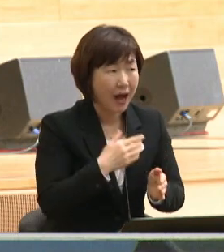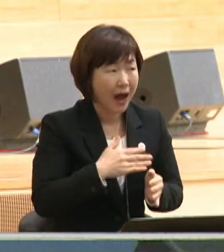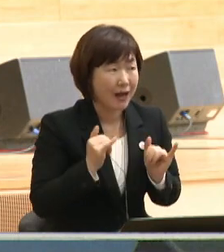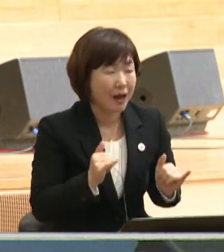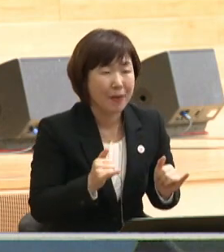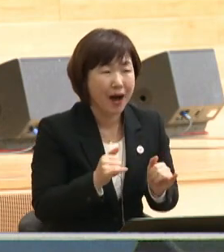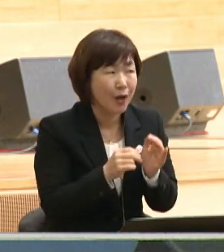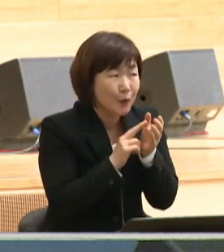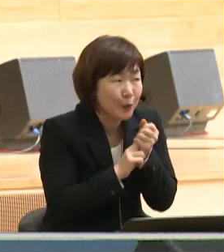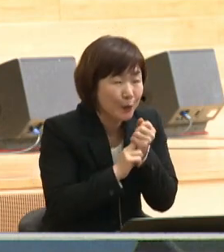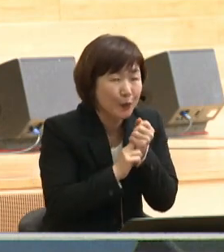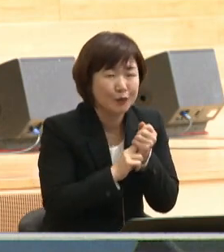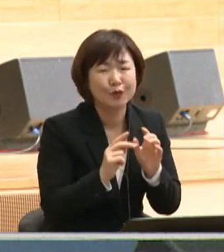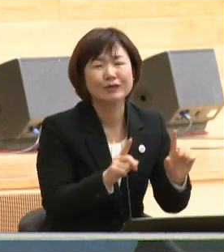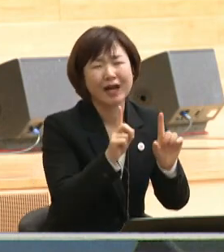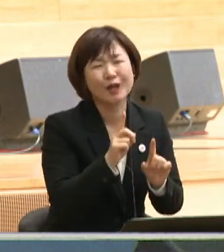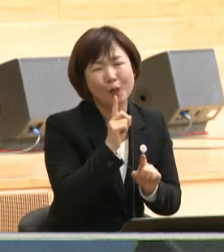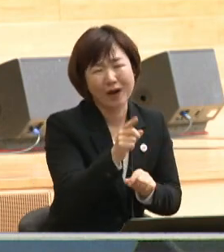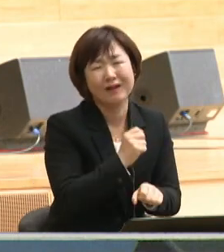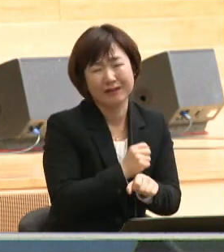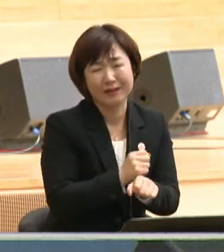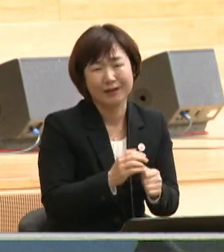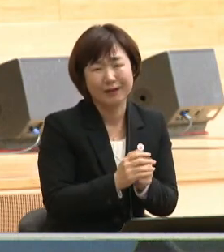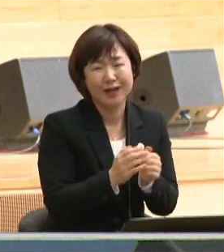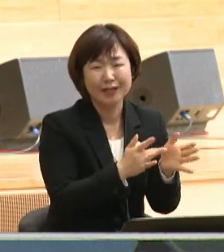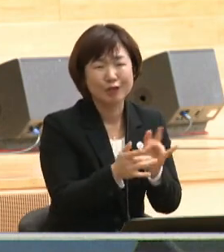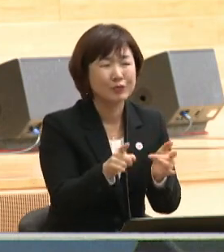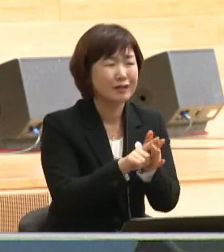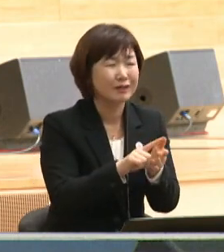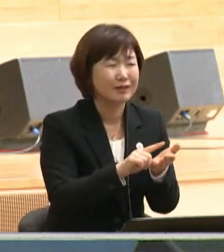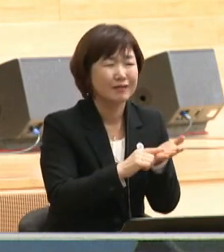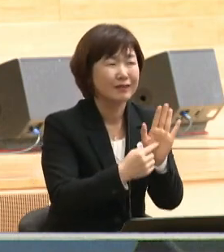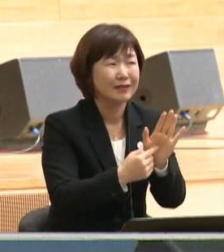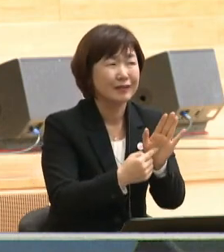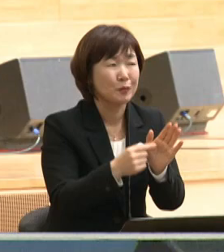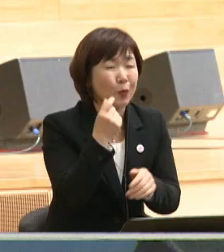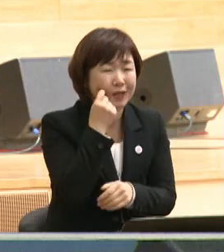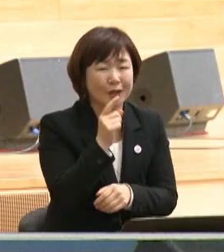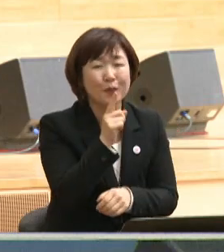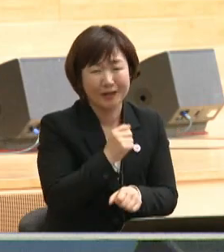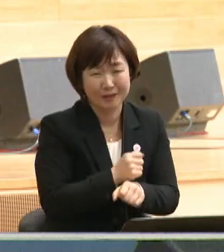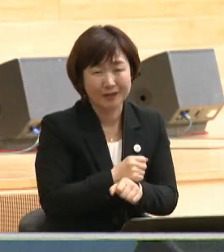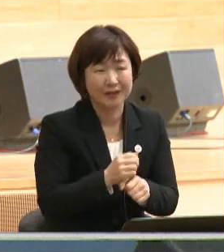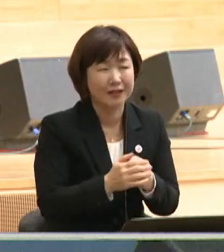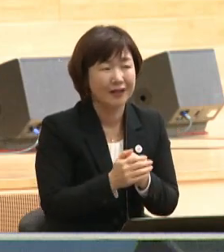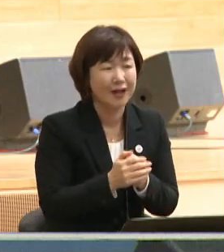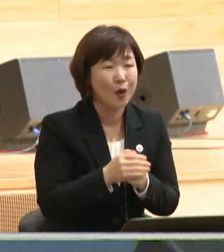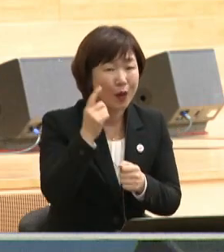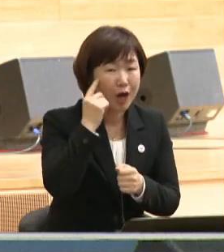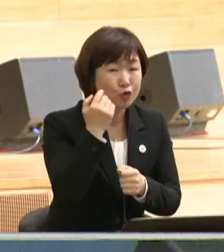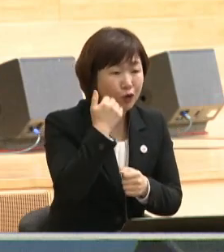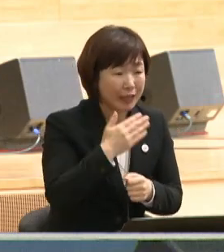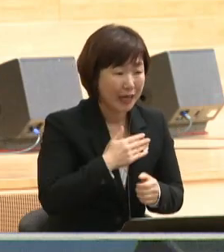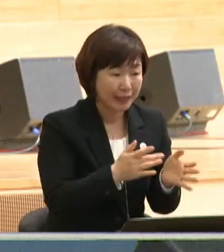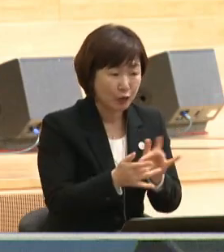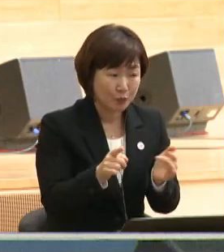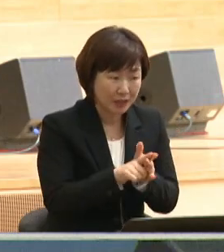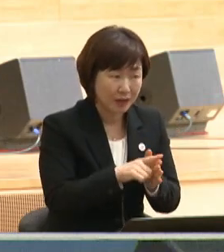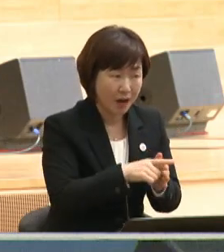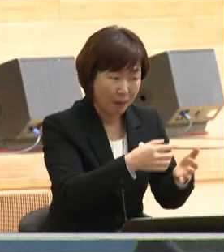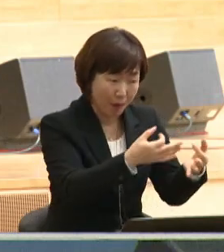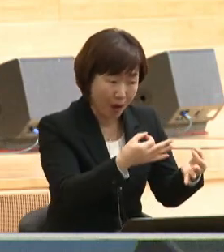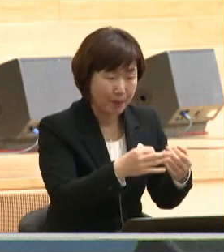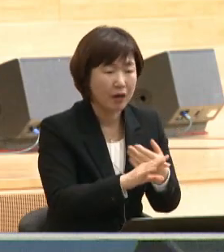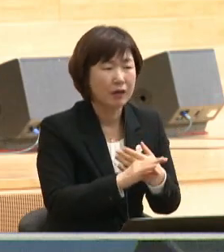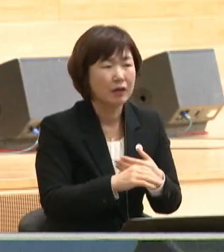그렇게 학교에서 살아간대요 굳이 예수 믿는 거 드러내지 않답니다 왜냐하면 누가 알기로 하면 놀림